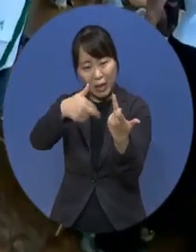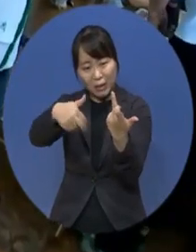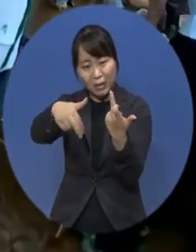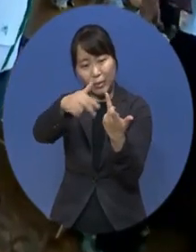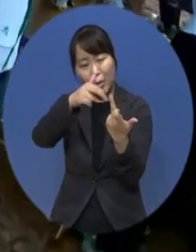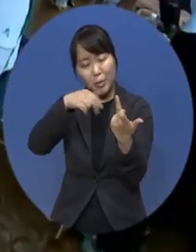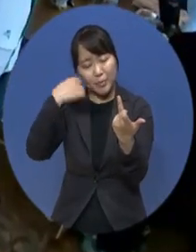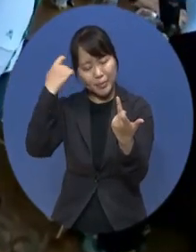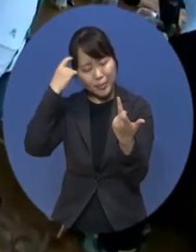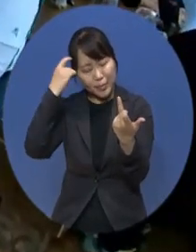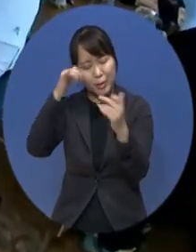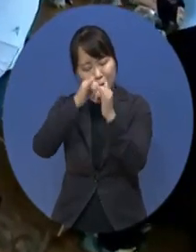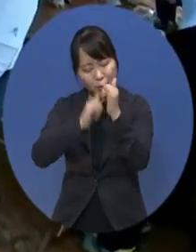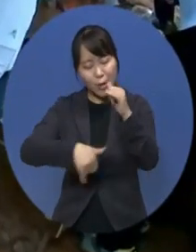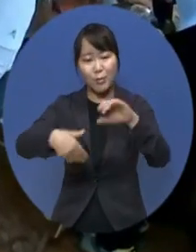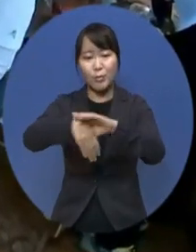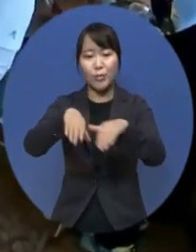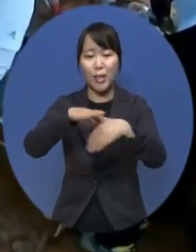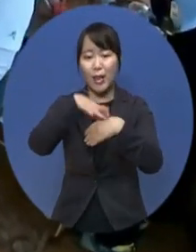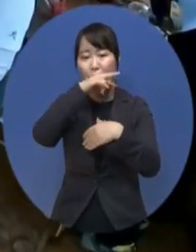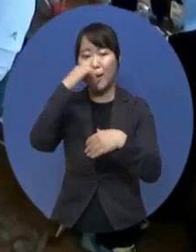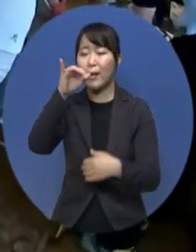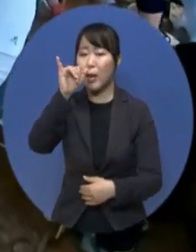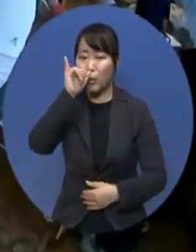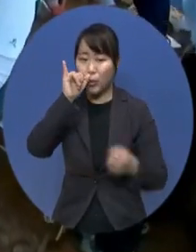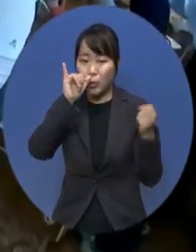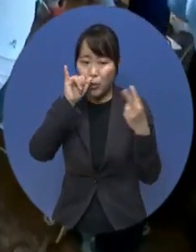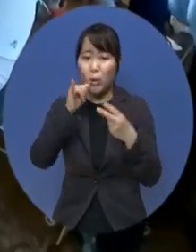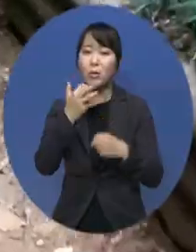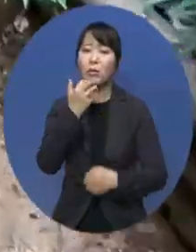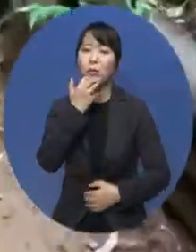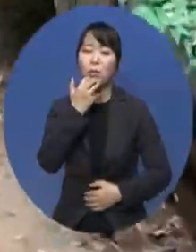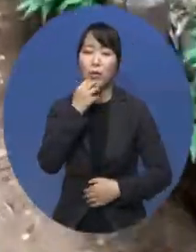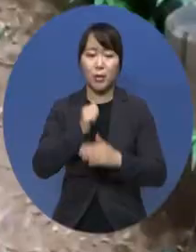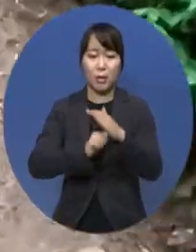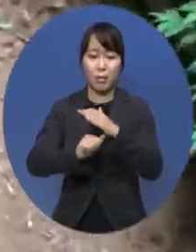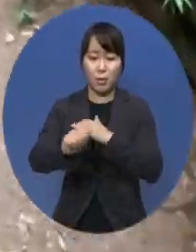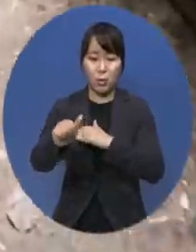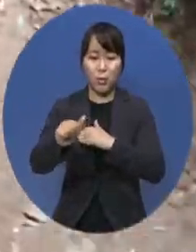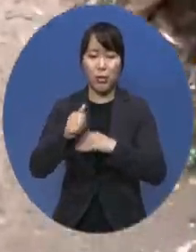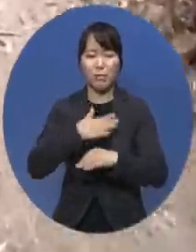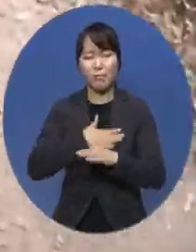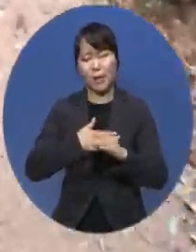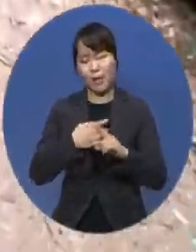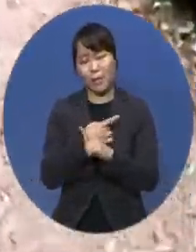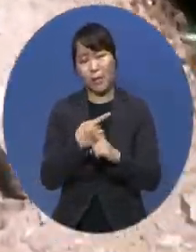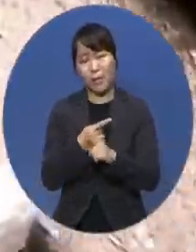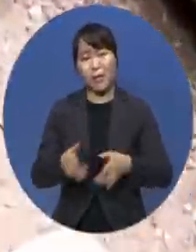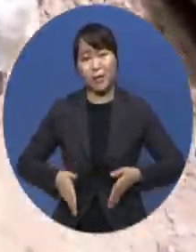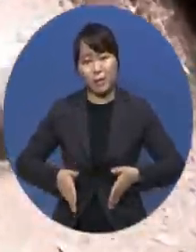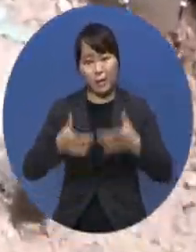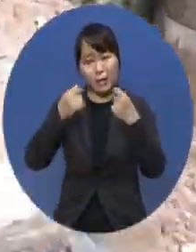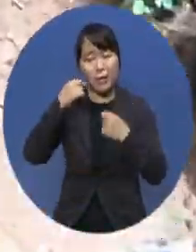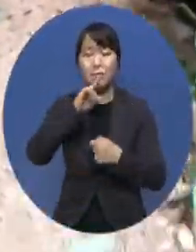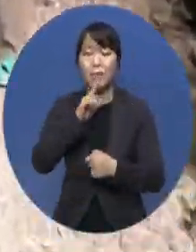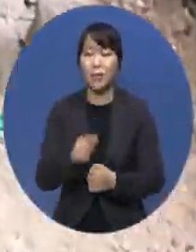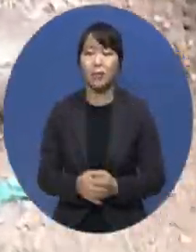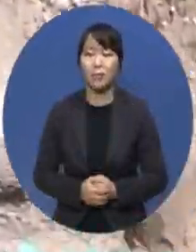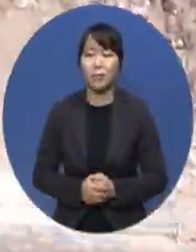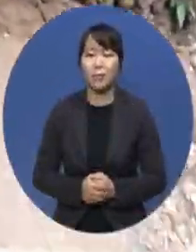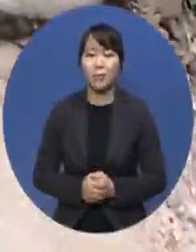길로 역사와 문화의 향기가 나는 길이고 서울의 대표적인 힐링 코스로 부각되고 있다고